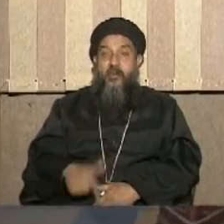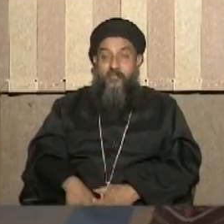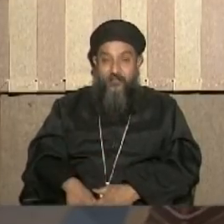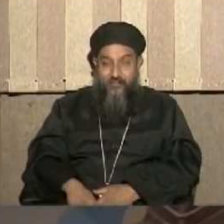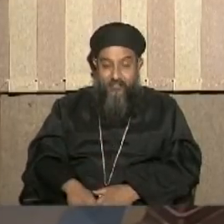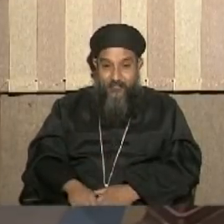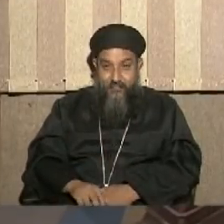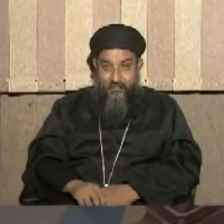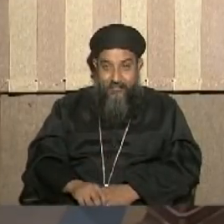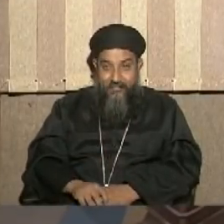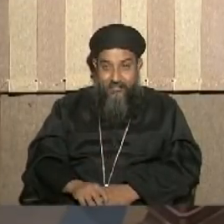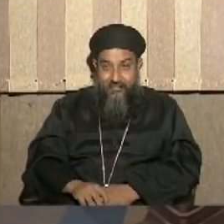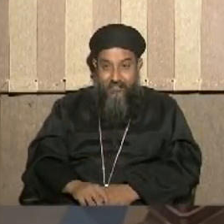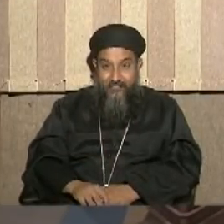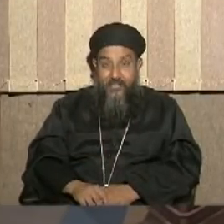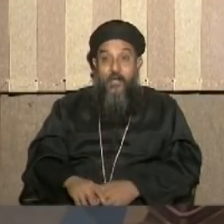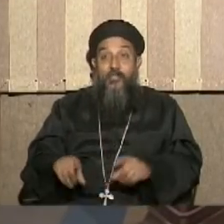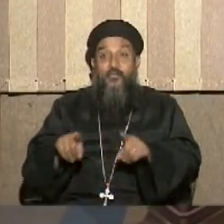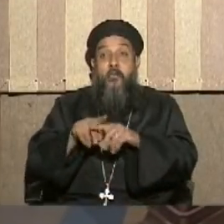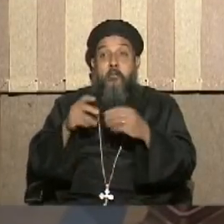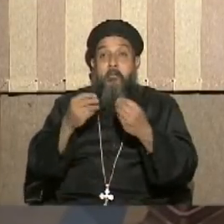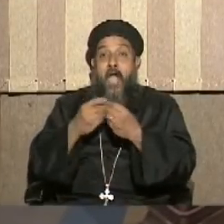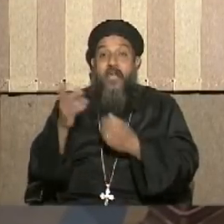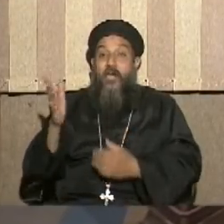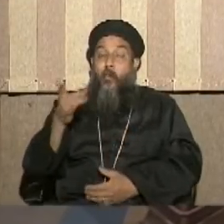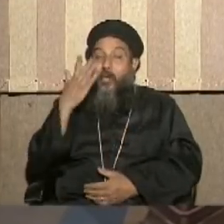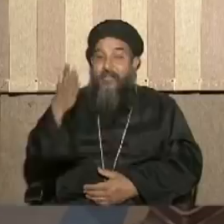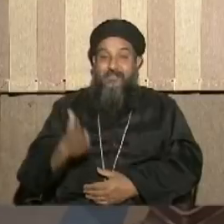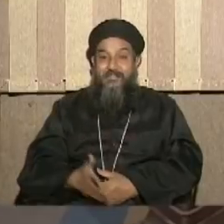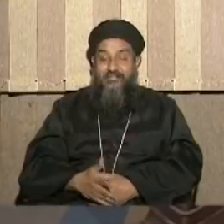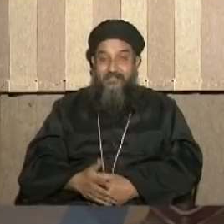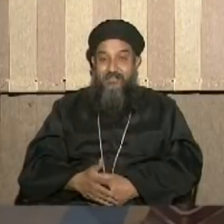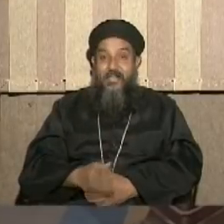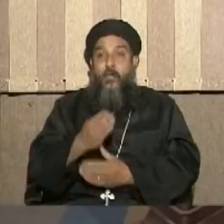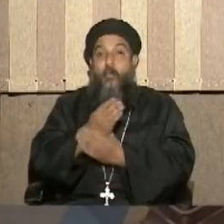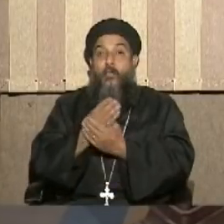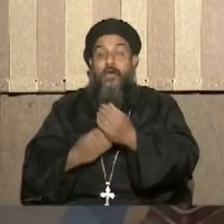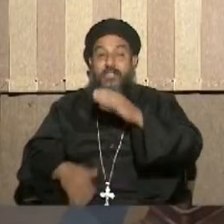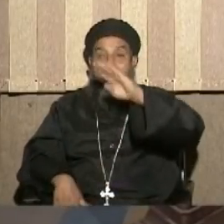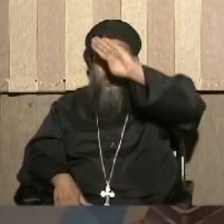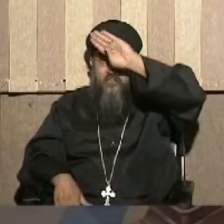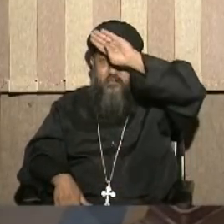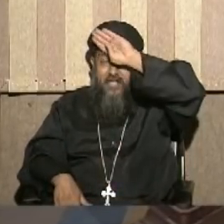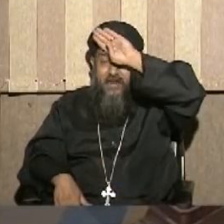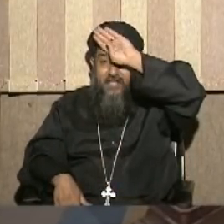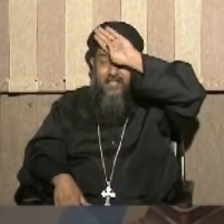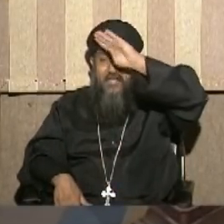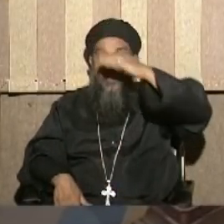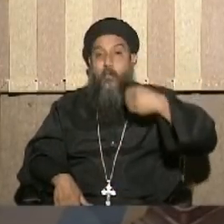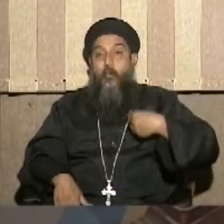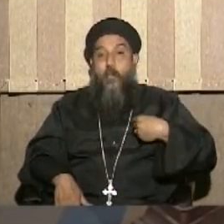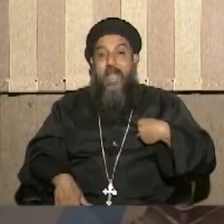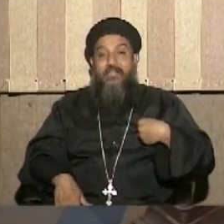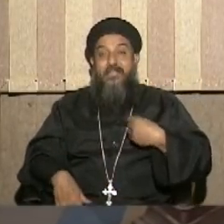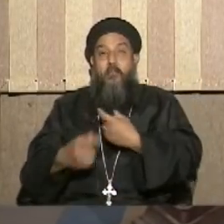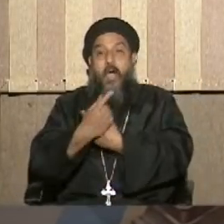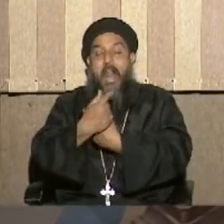تعال قول لي دول ماكسيموس ودوماديوس أولاد الإمبراطور فالنتينيانوس.